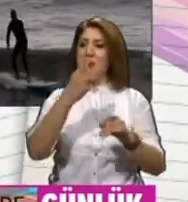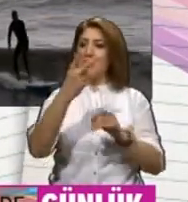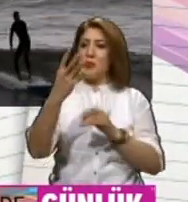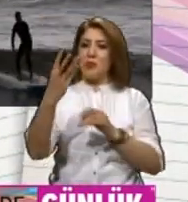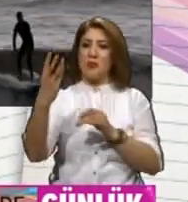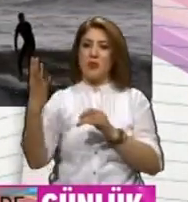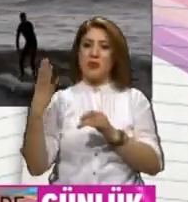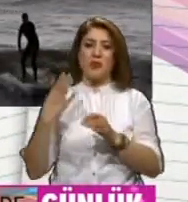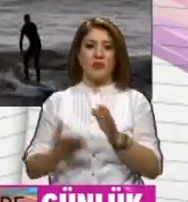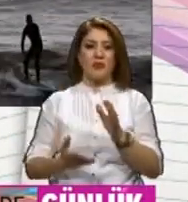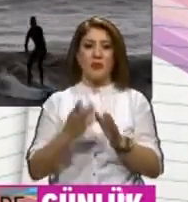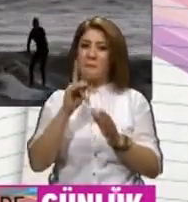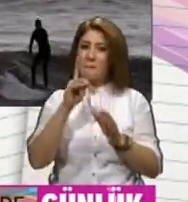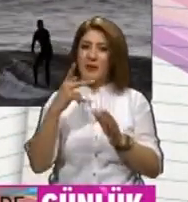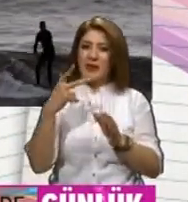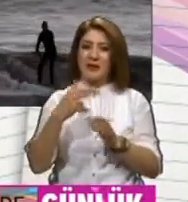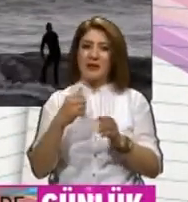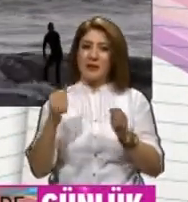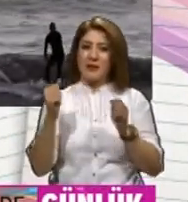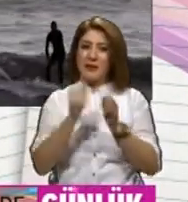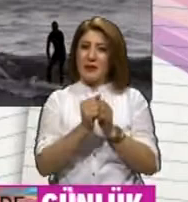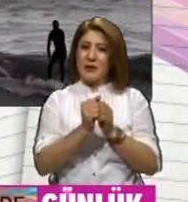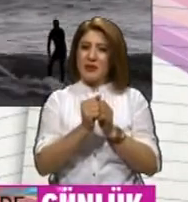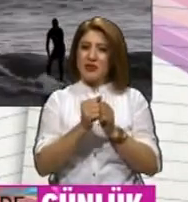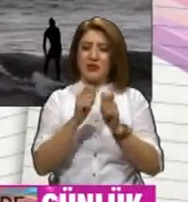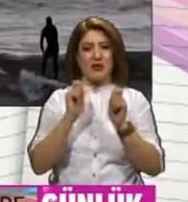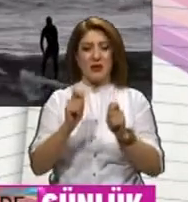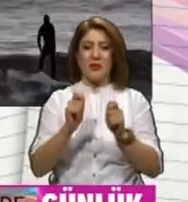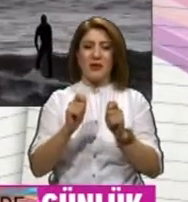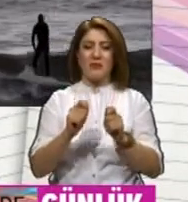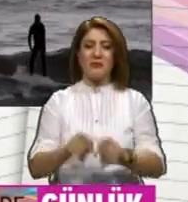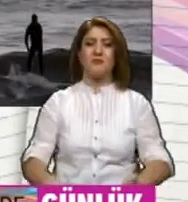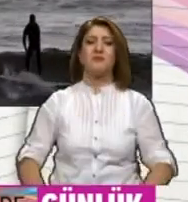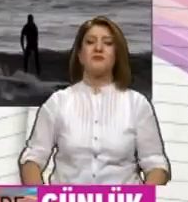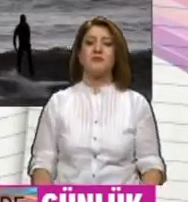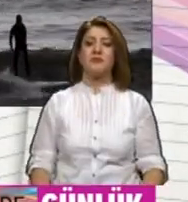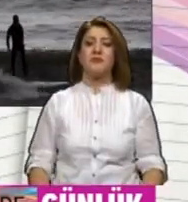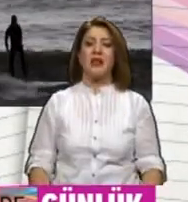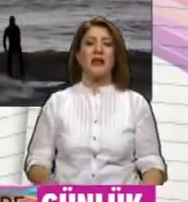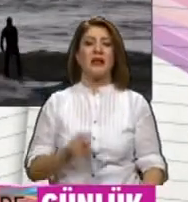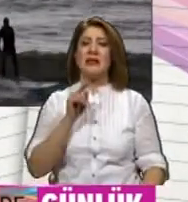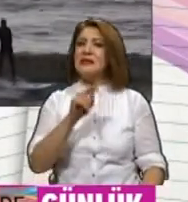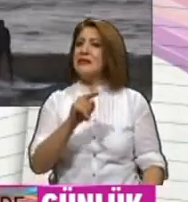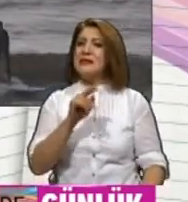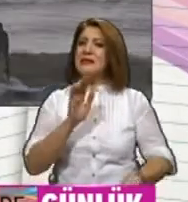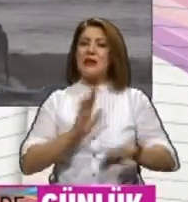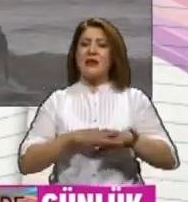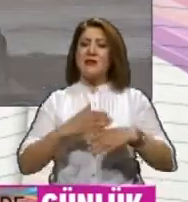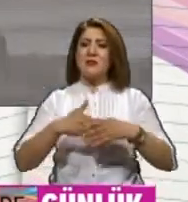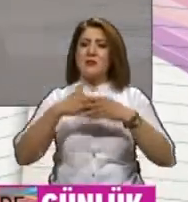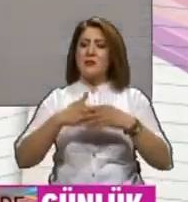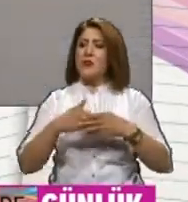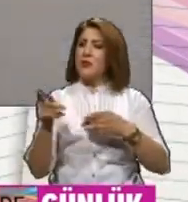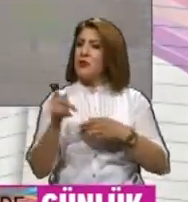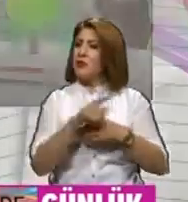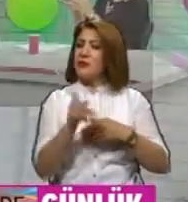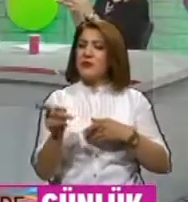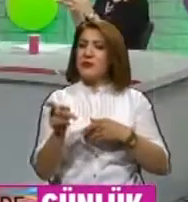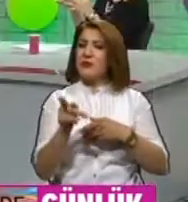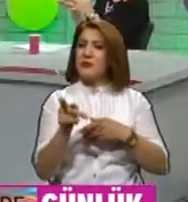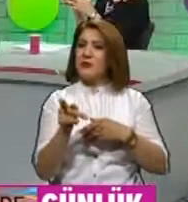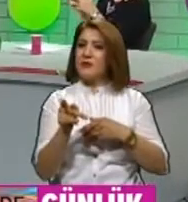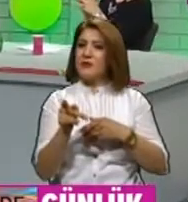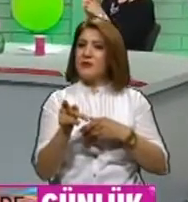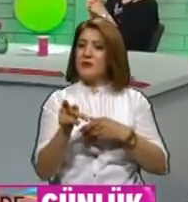ben içmiş... burada bir keseyim de, buyurun, birleştirelim hikayeyi. Öyle buyurun, de çok hoş çünkü. Siz nasıl buluştunuz Mehmet Ali Bey'le? Aslında... Ve